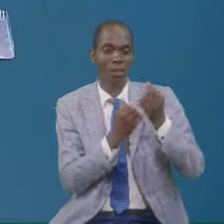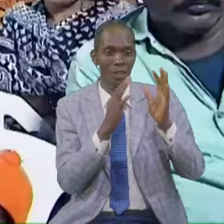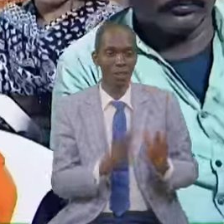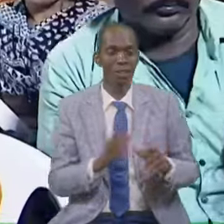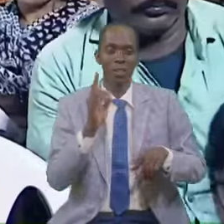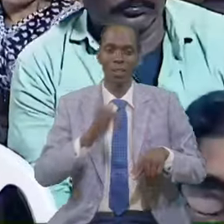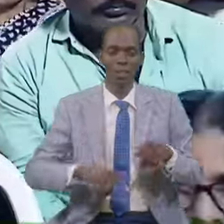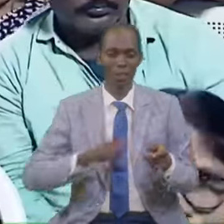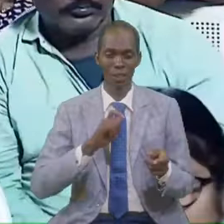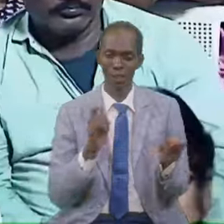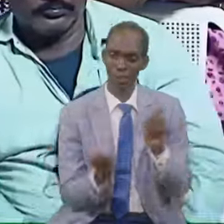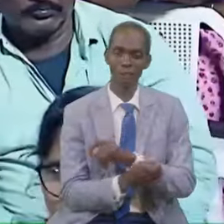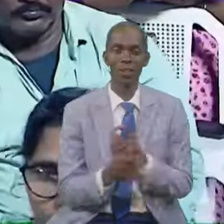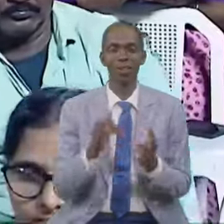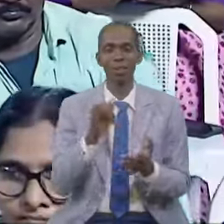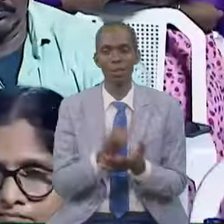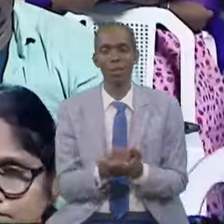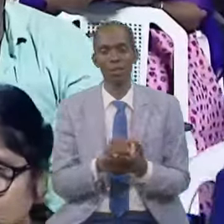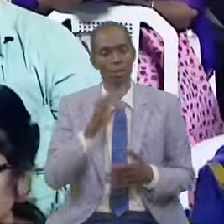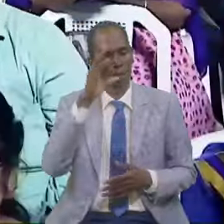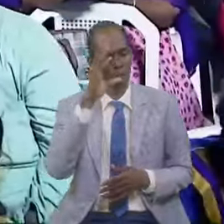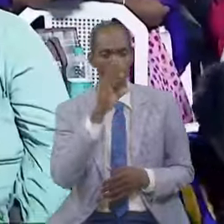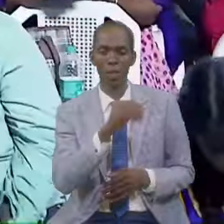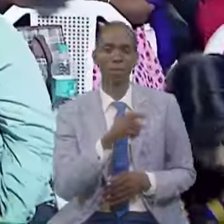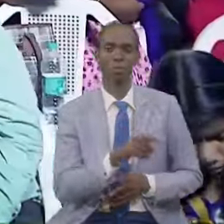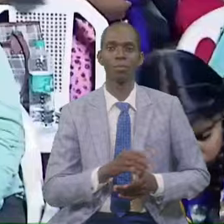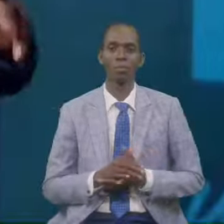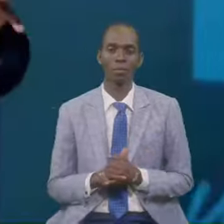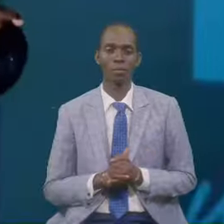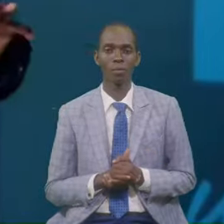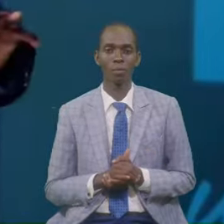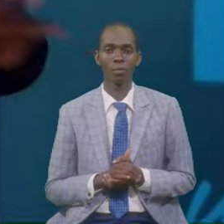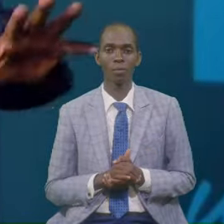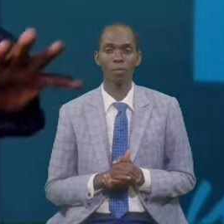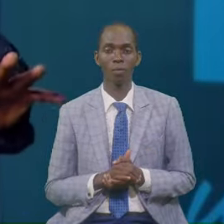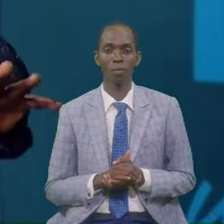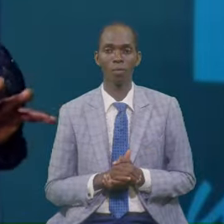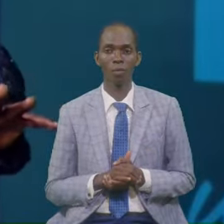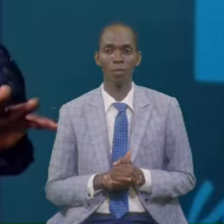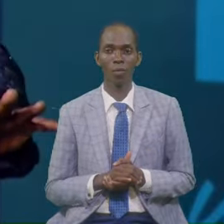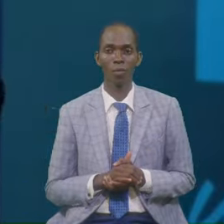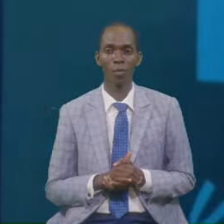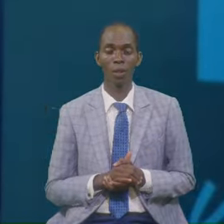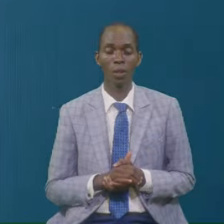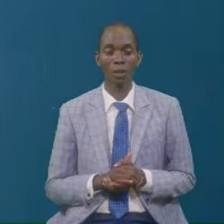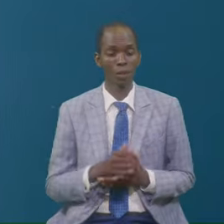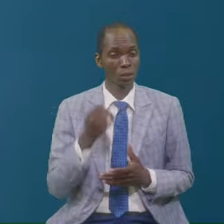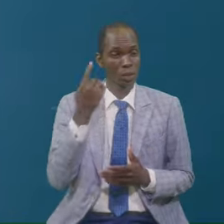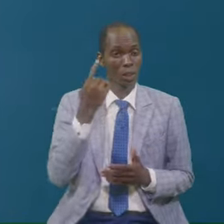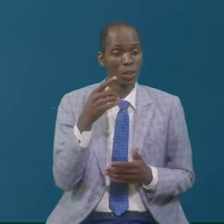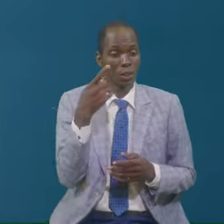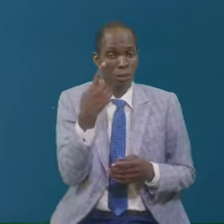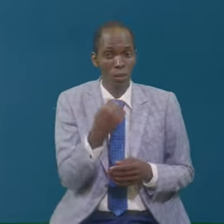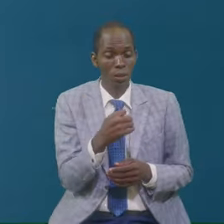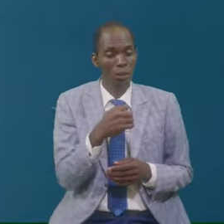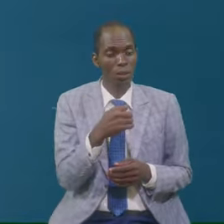ఈ న్యాయవాది ఆ వ్యక్తిని మార్చలేడు. They can't, they criminal, వారా నేరస్తుని మార్చలేరు.